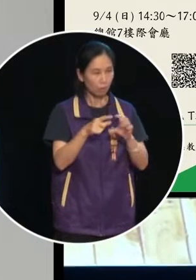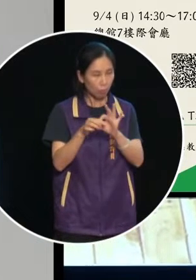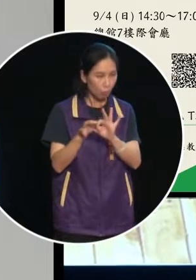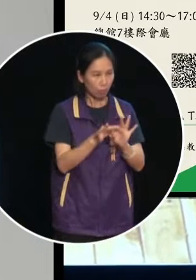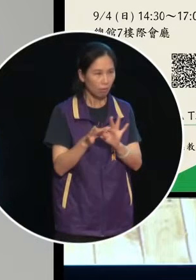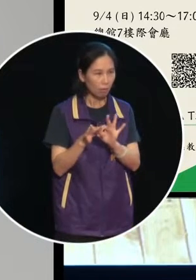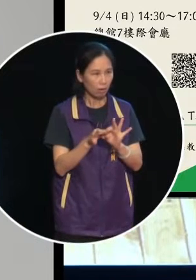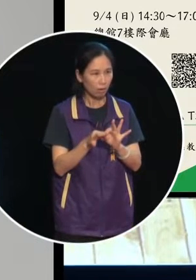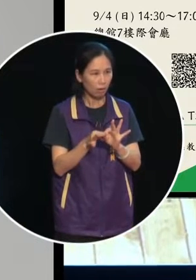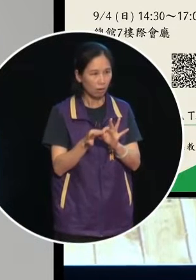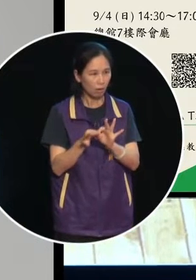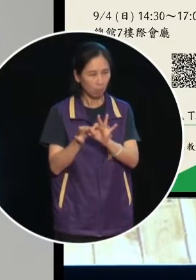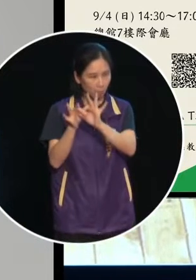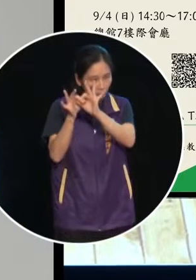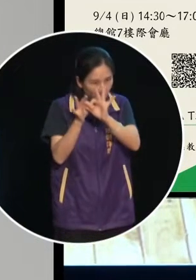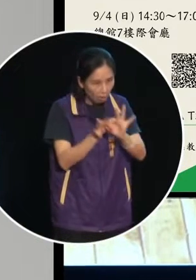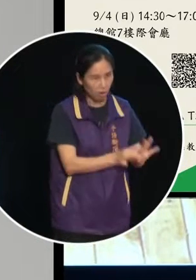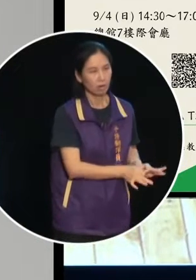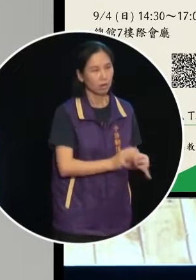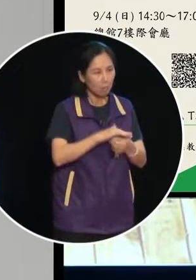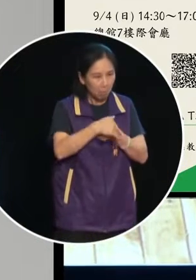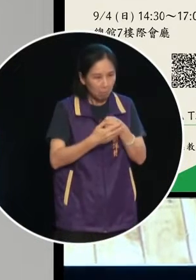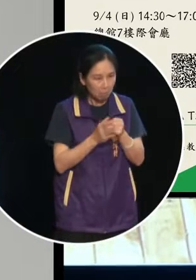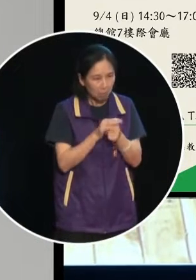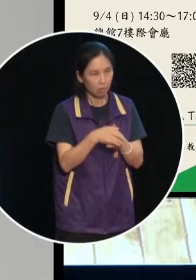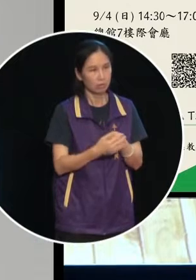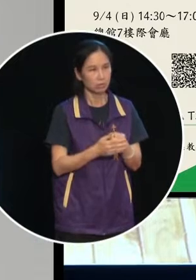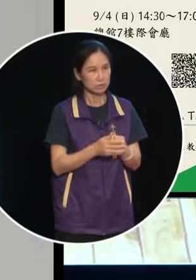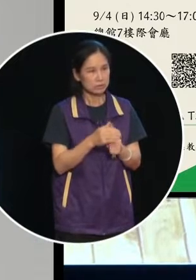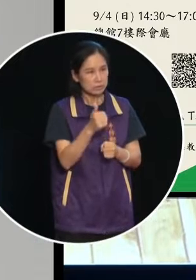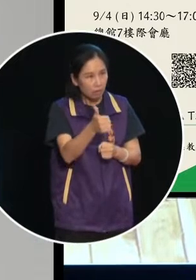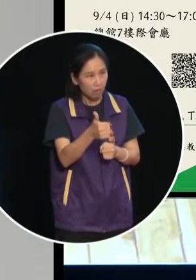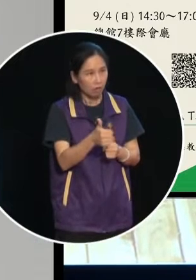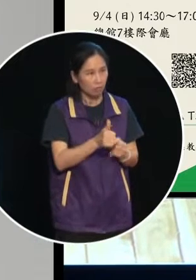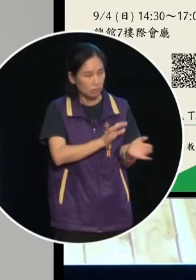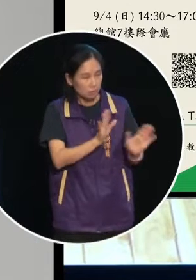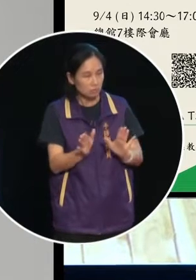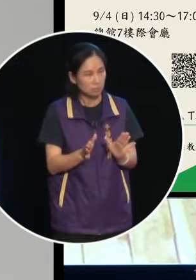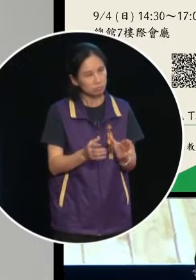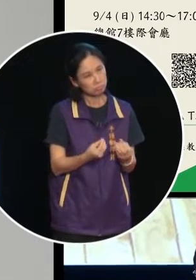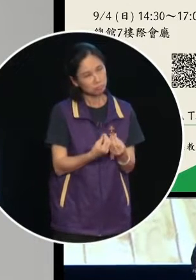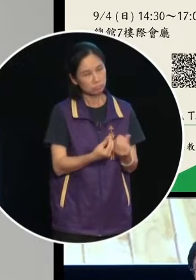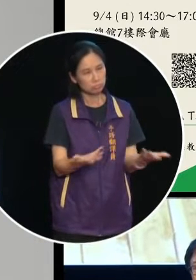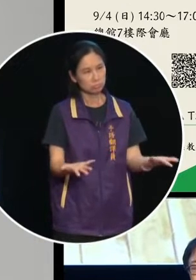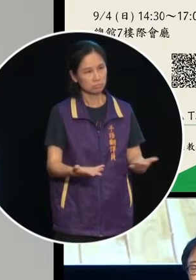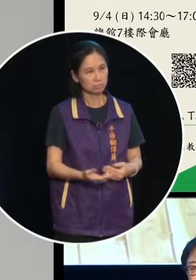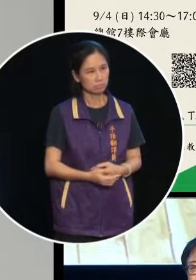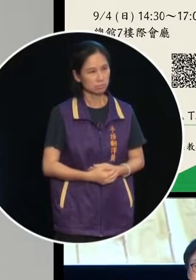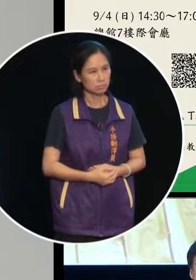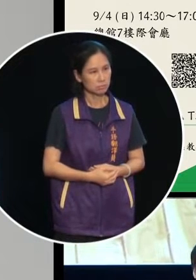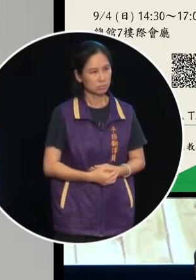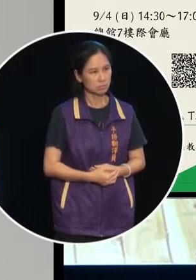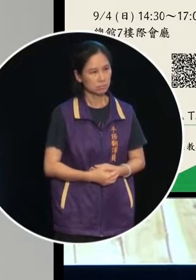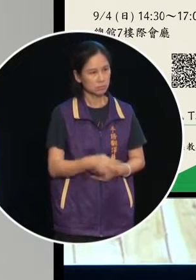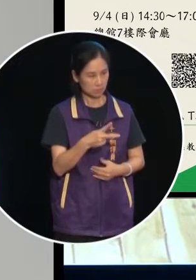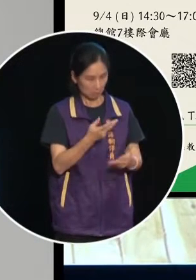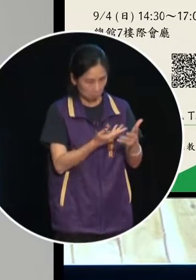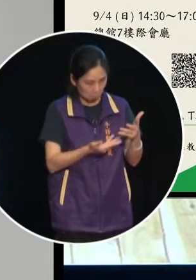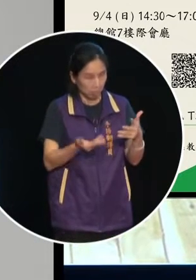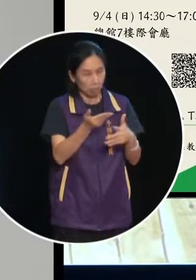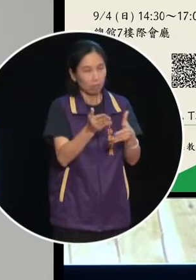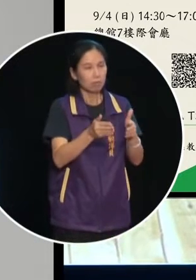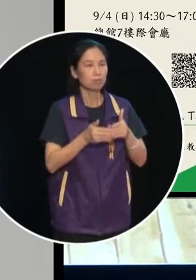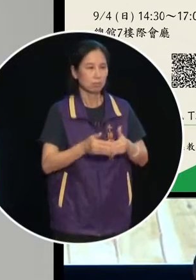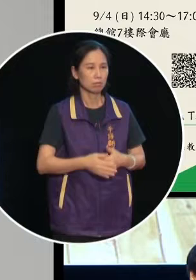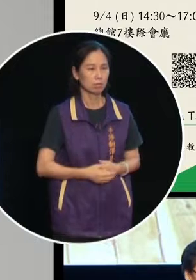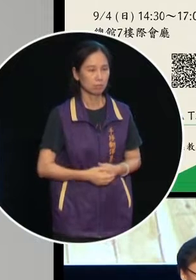把维持良好状态，还有如何要更上一层楼。那